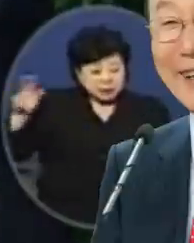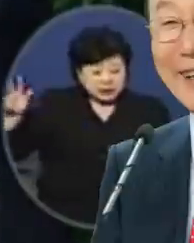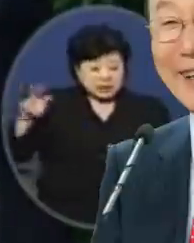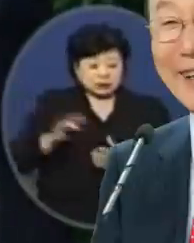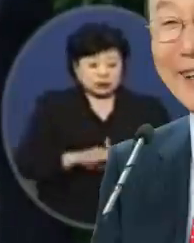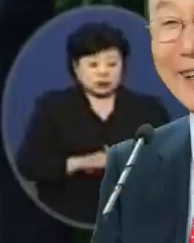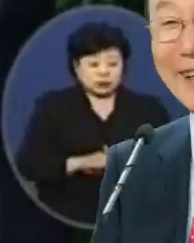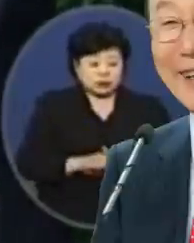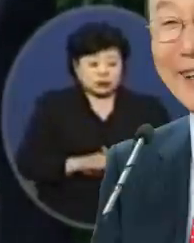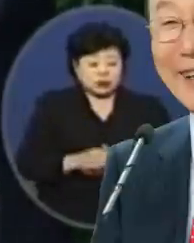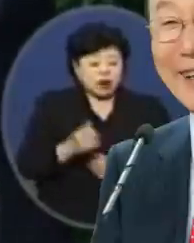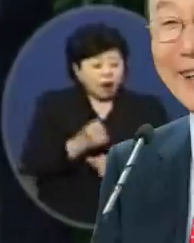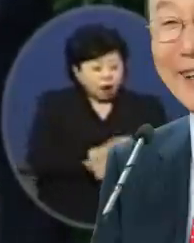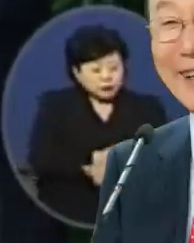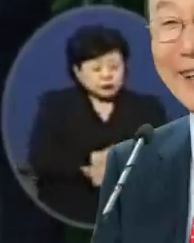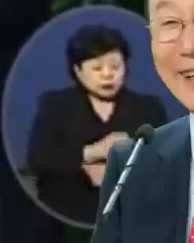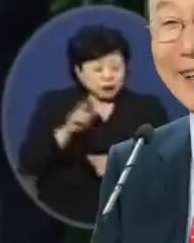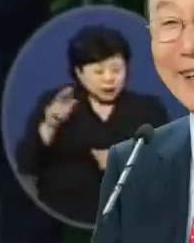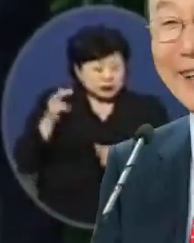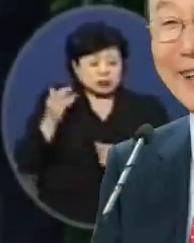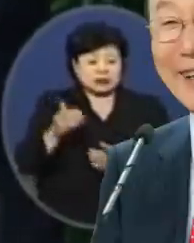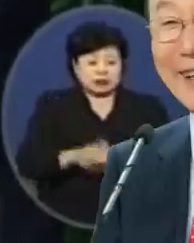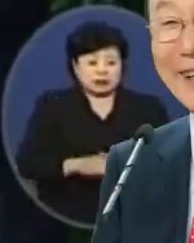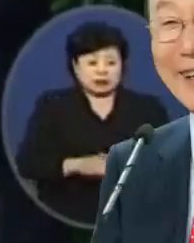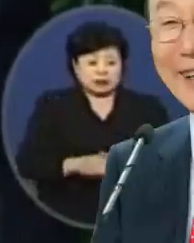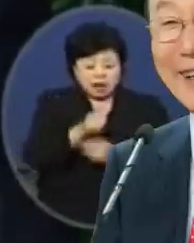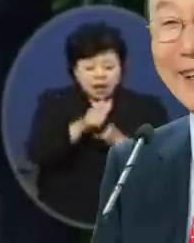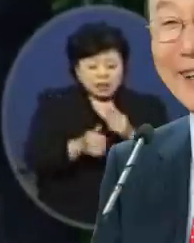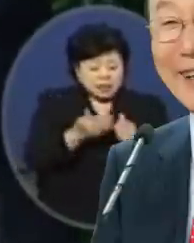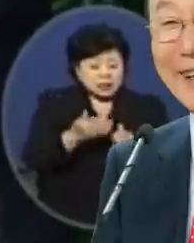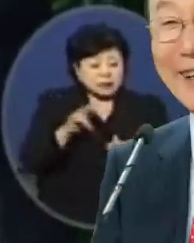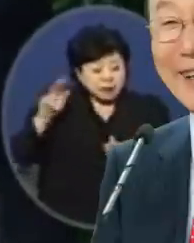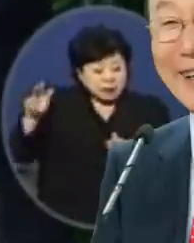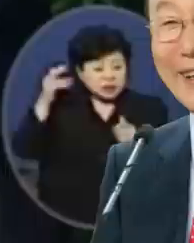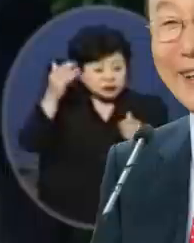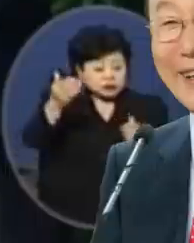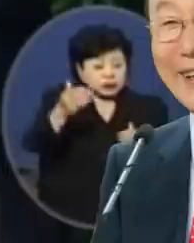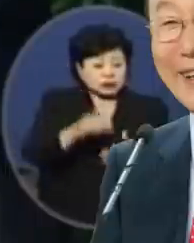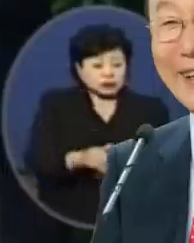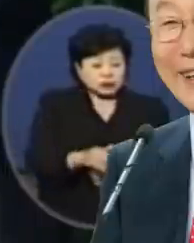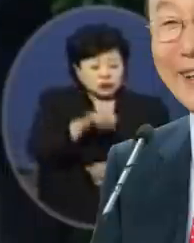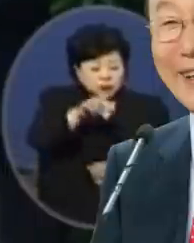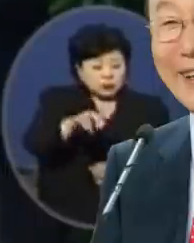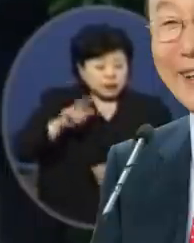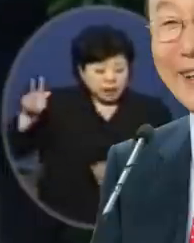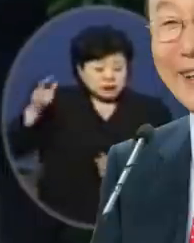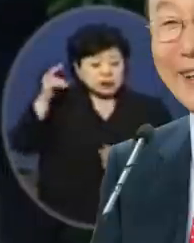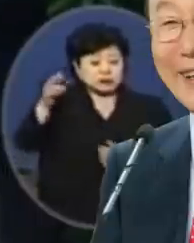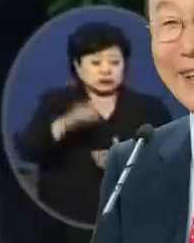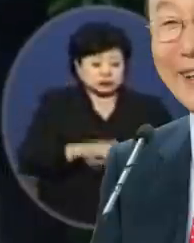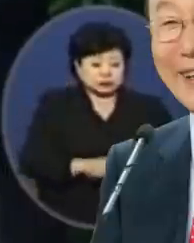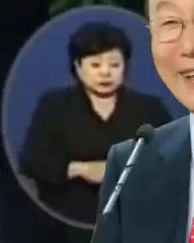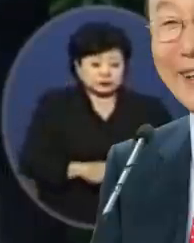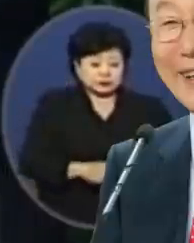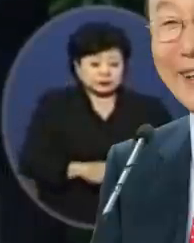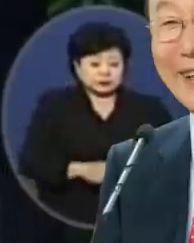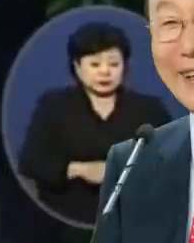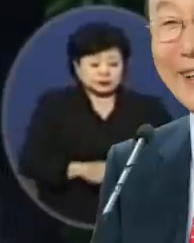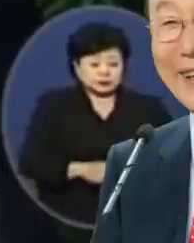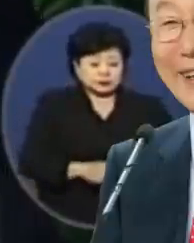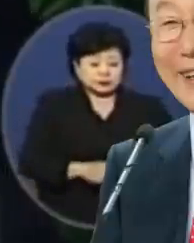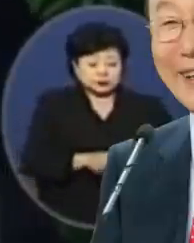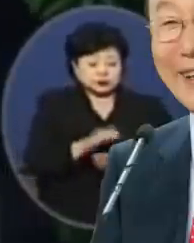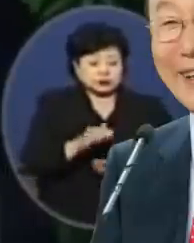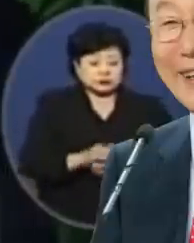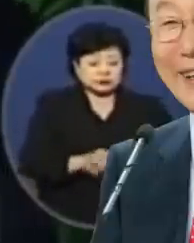맹세해도 엄청한 것 아닙니까? 하나님이 여러분 앞에서 맹세를 했습니다.